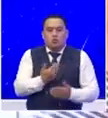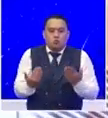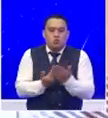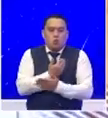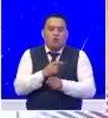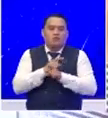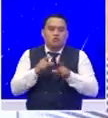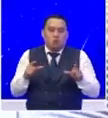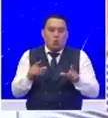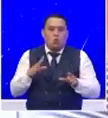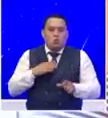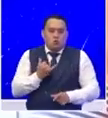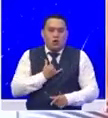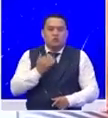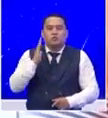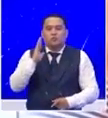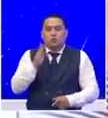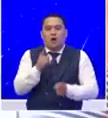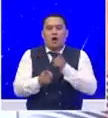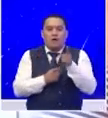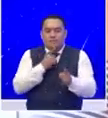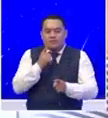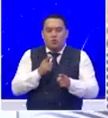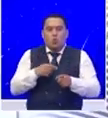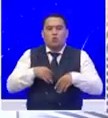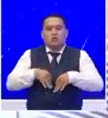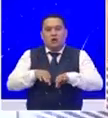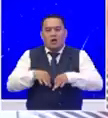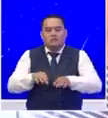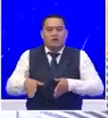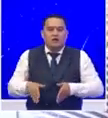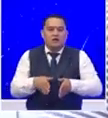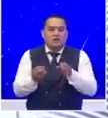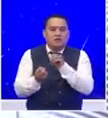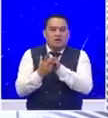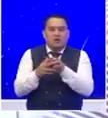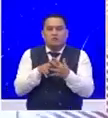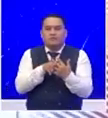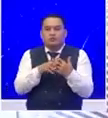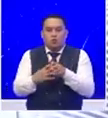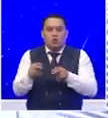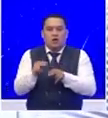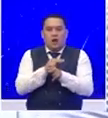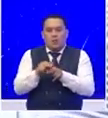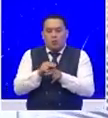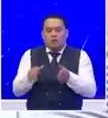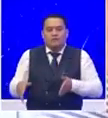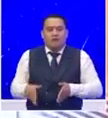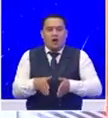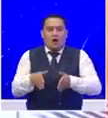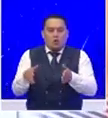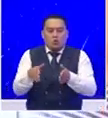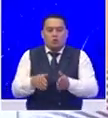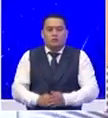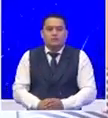здания школы, оно теперь у нас будет. Обновится и транспортная инфраструктура. В 13 населенных пунктах идет ремонт внутренних дорог и